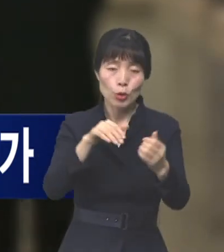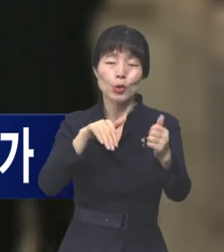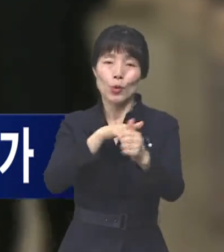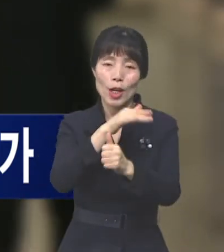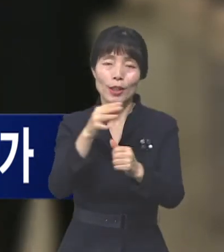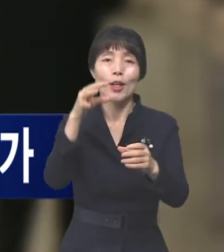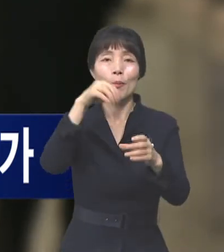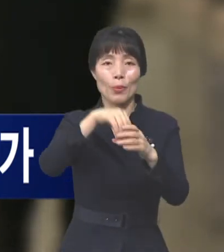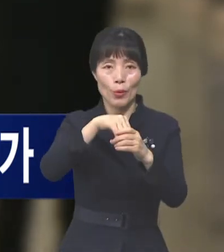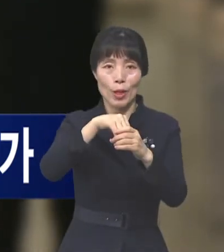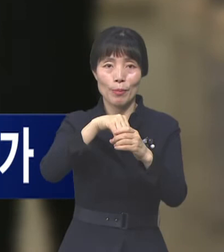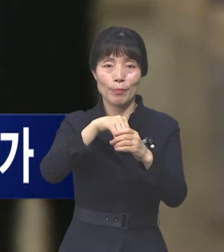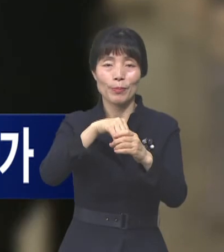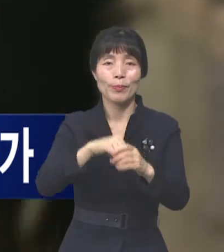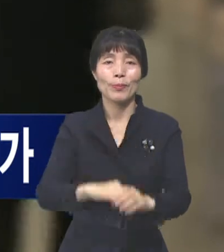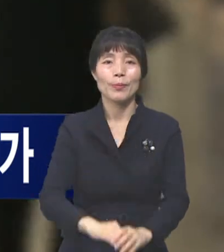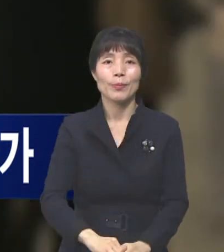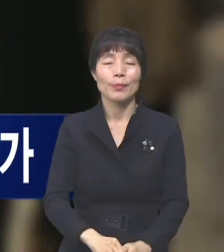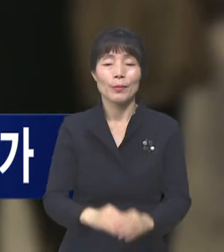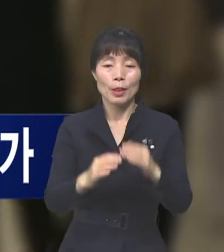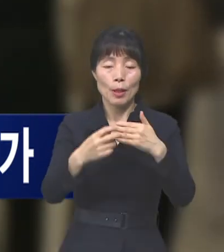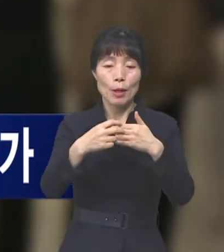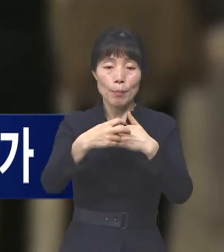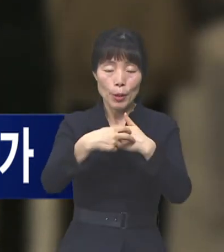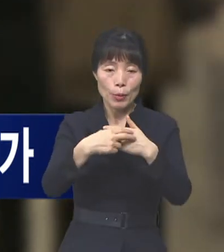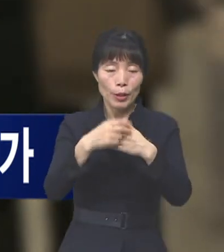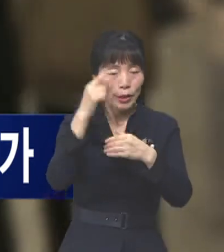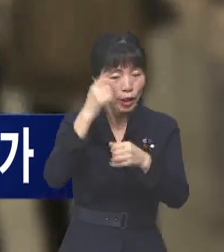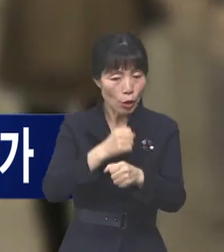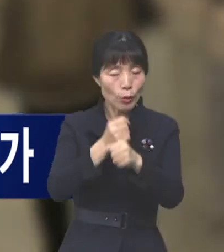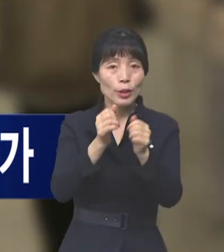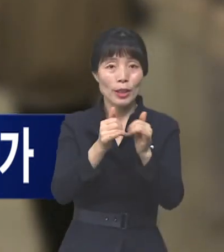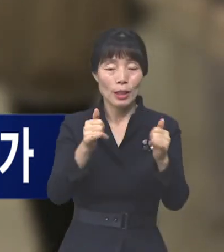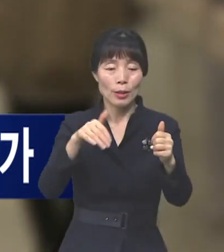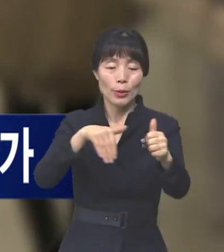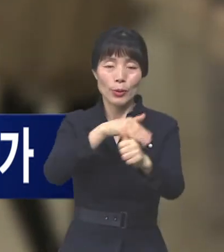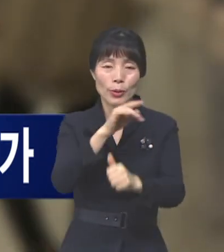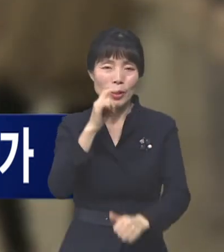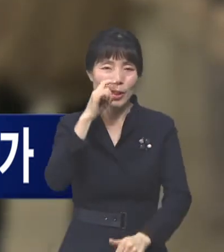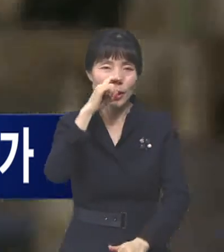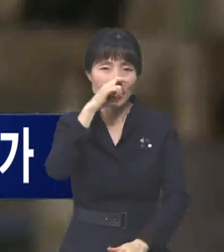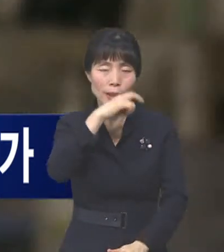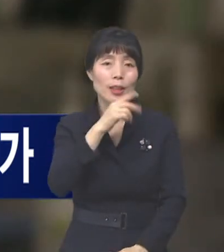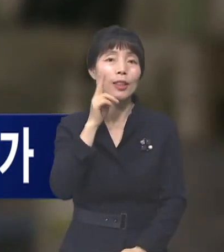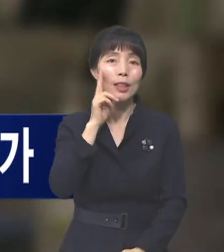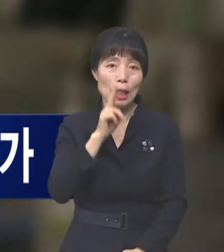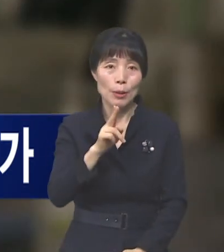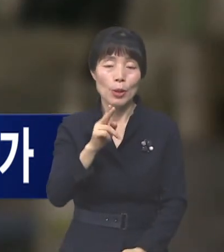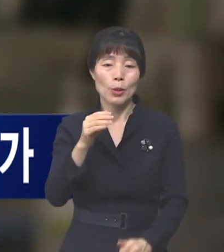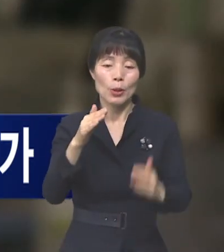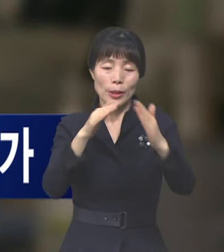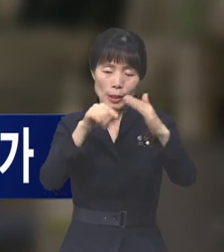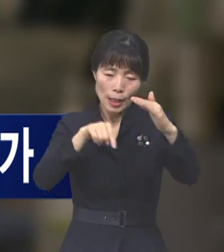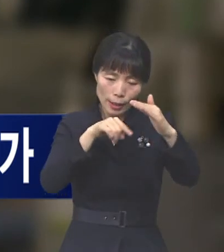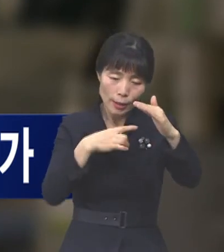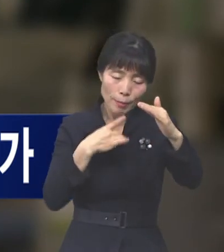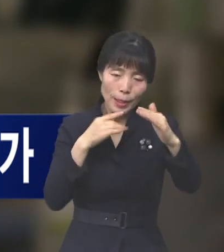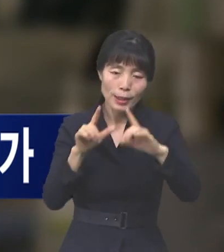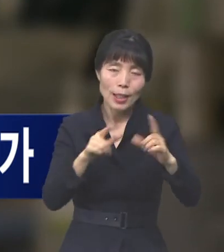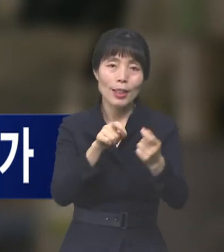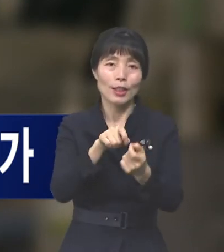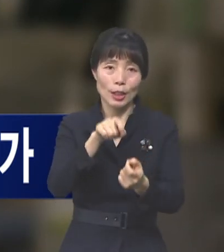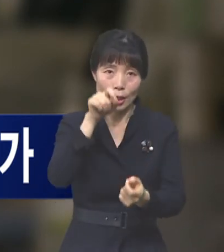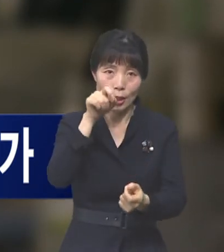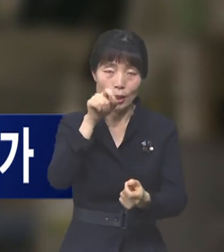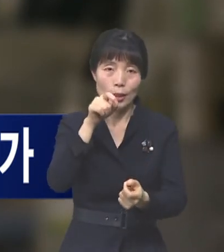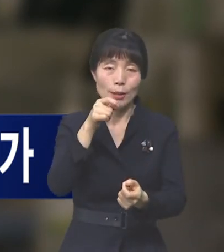생기는 대표적인 질환입니다. 병원 연구진은 최근 대기오염이 심해지고 실내 위주의 생활이 늘어난 점을 발병 빈도